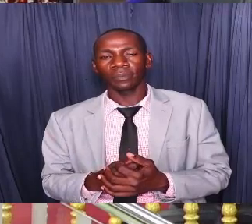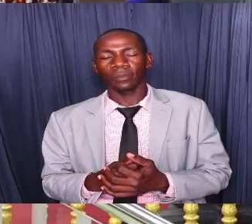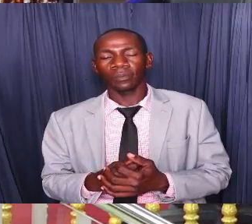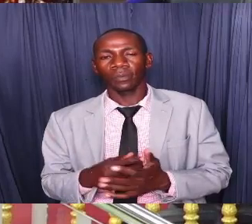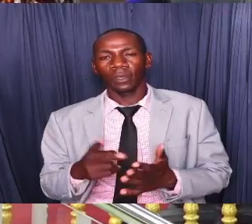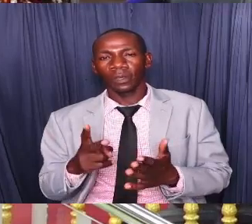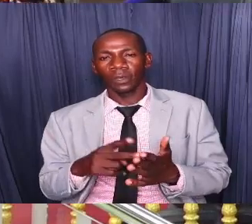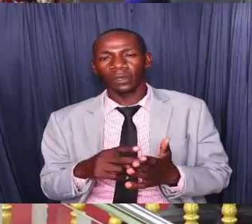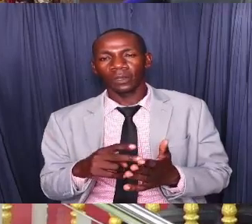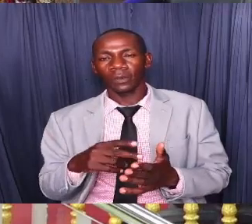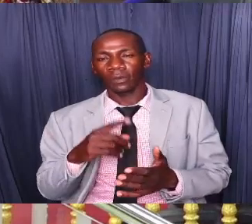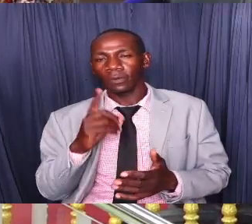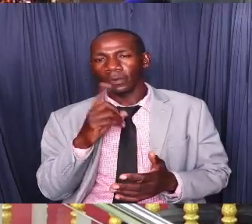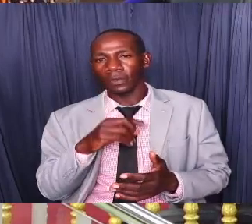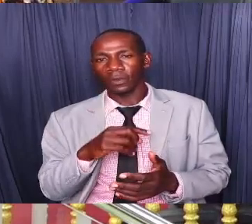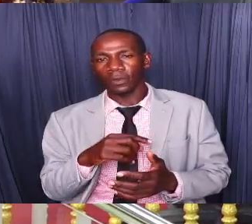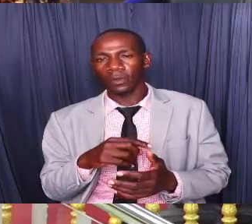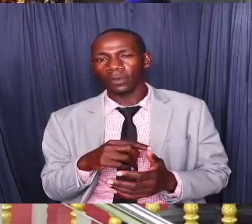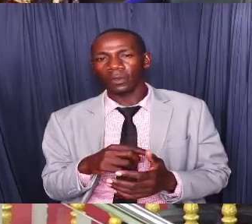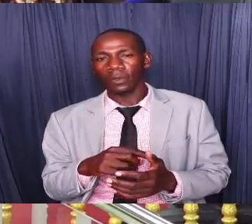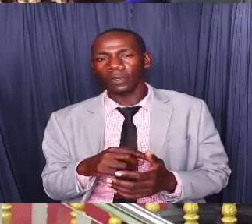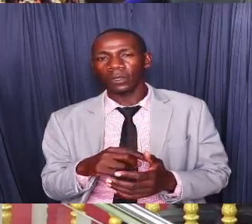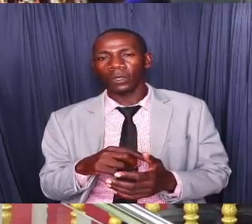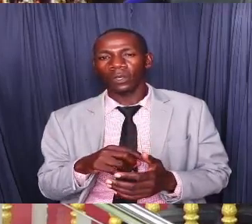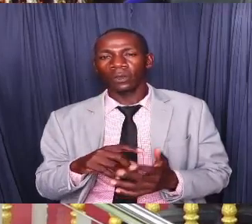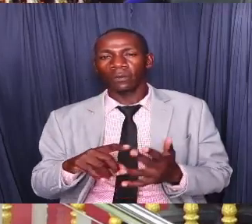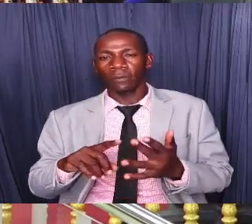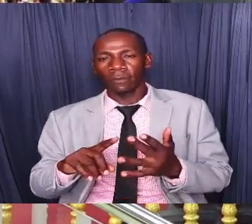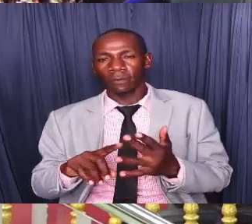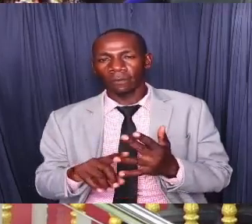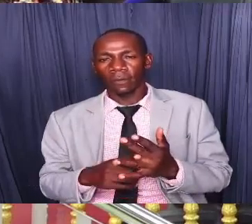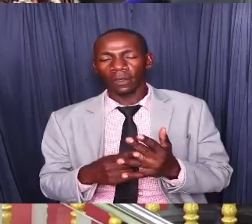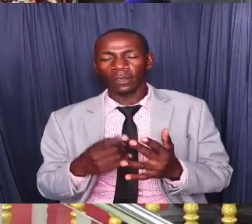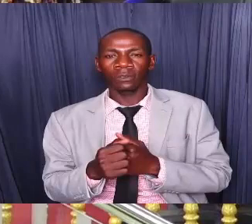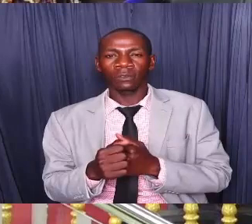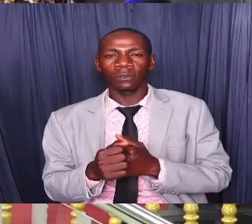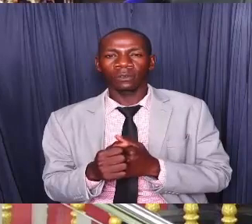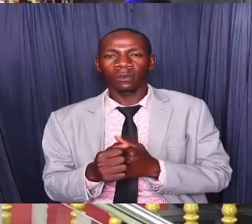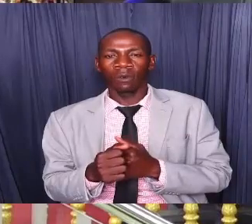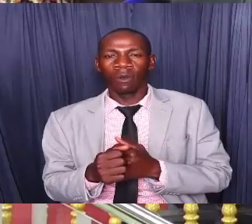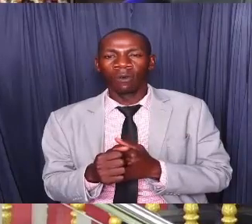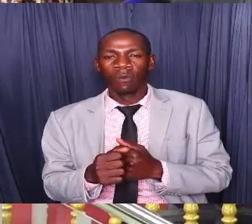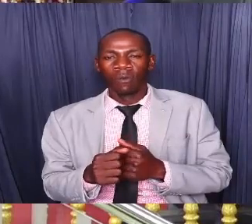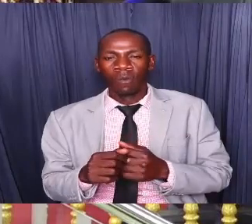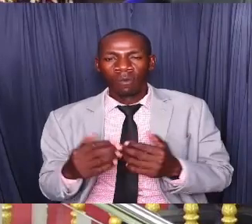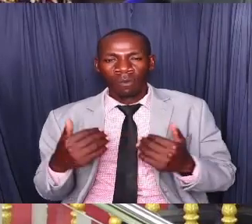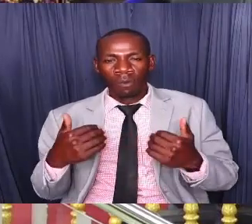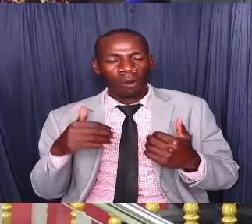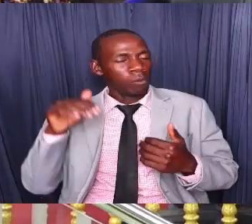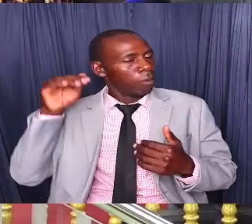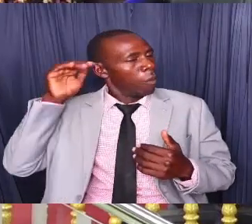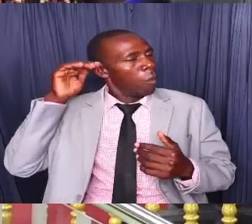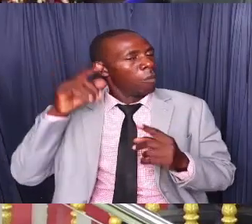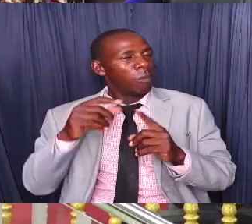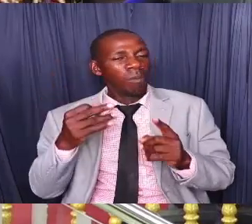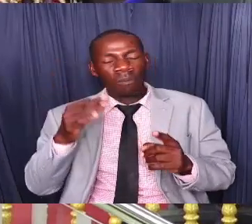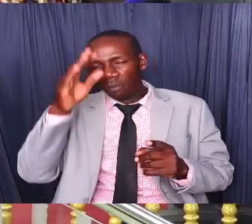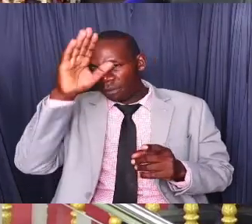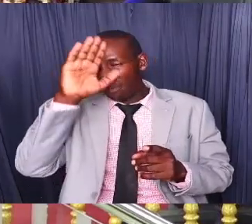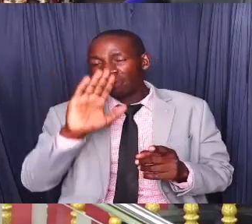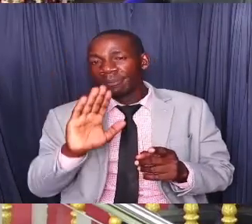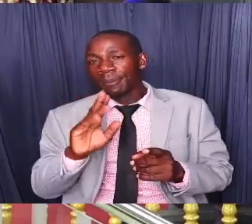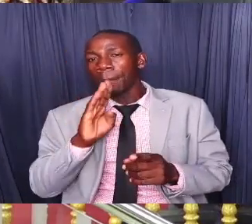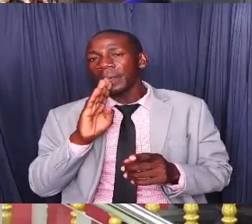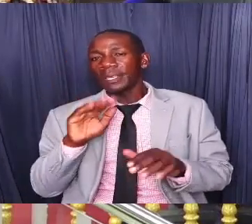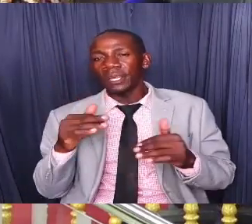Tusomee tumalize. Read for us. Kwanza soma Johana wa kwanza, 3:18. Umesikia la Mungu. You've heard that of God.